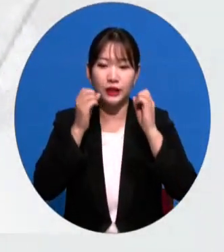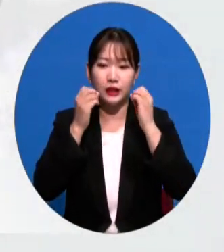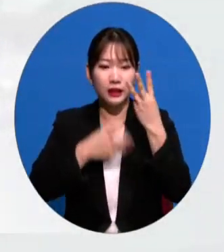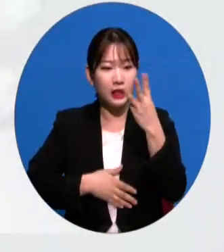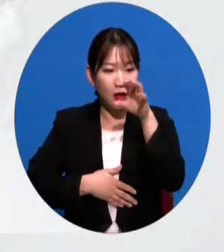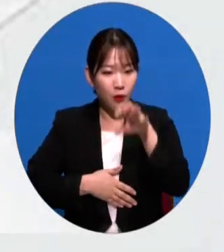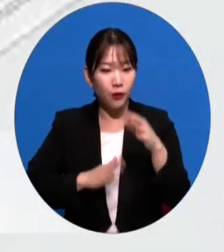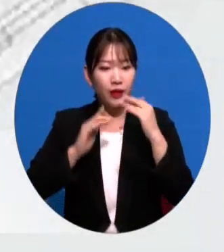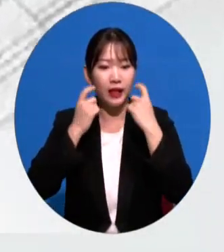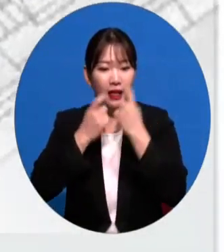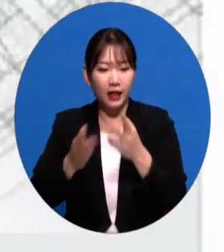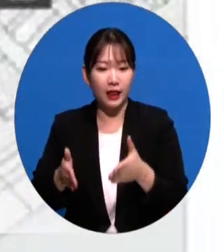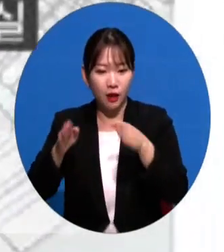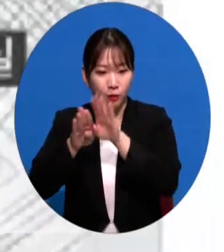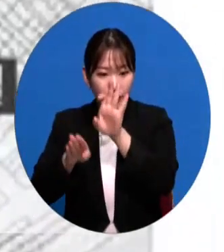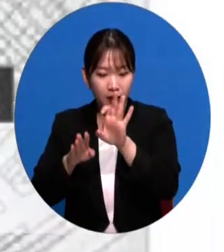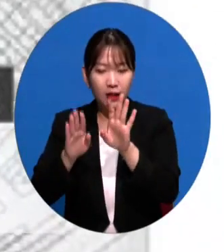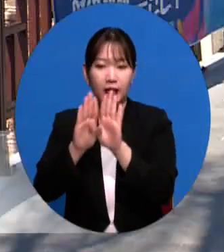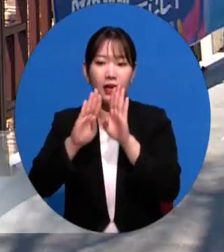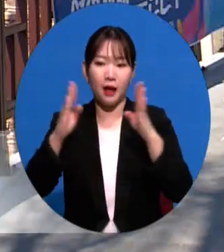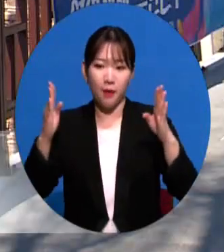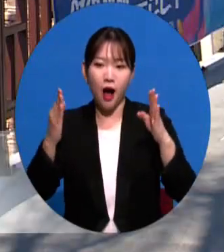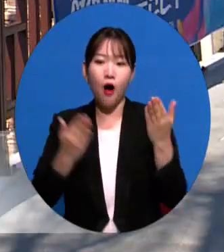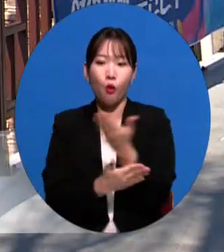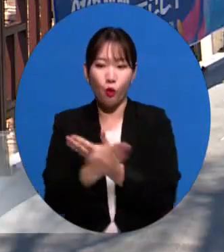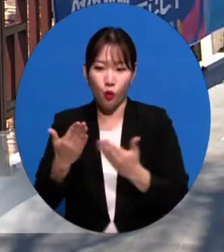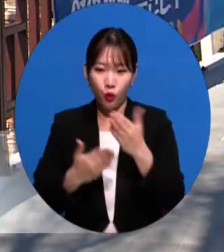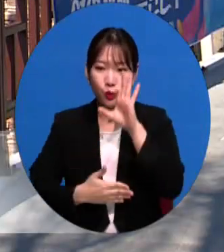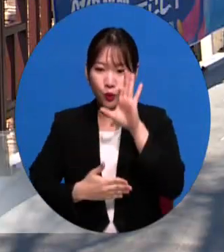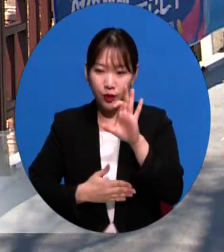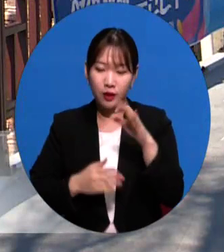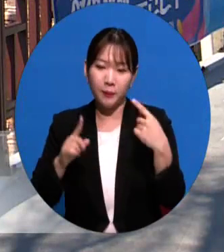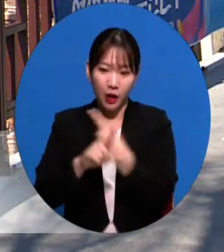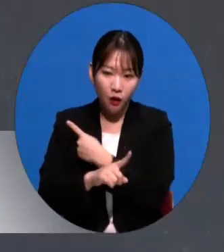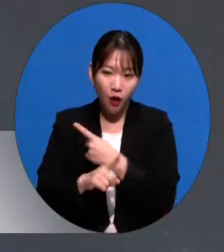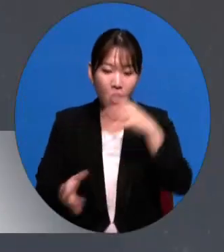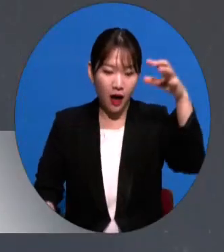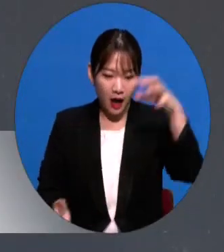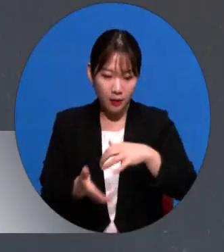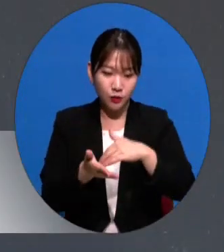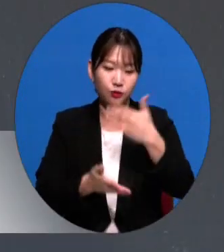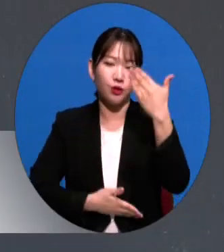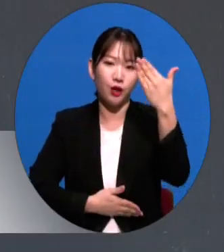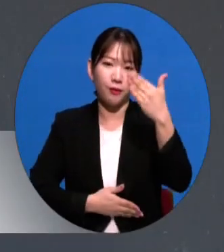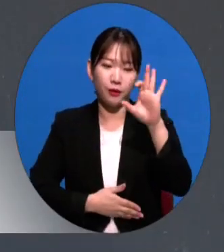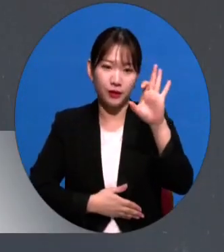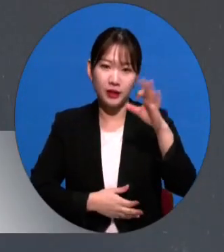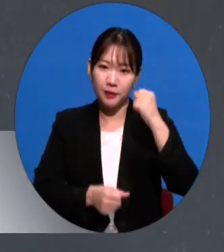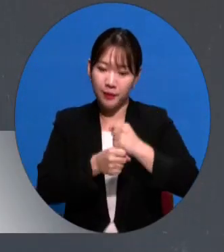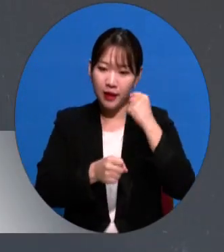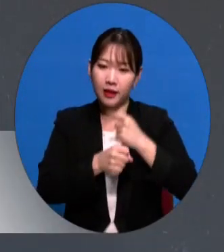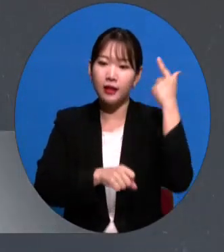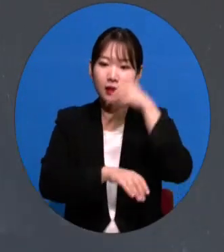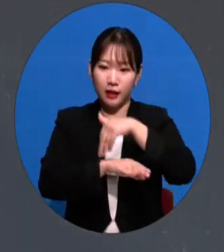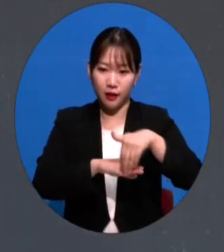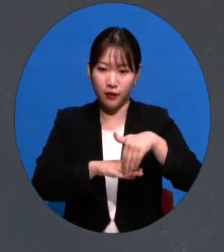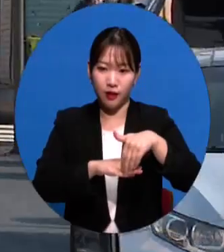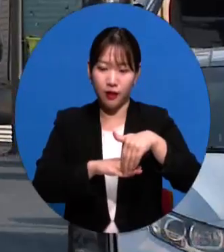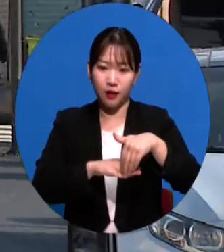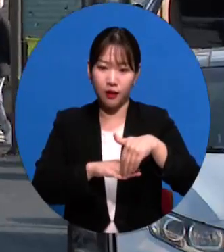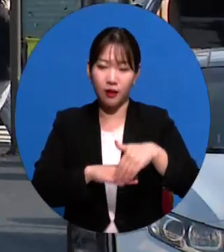건물 화장실을 개방 화장실로 전환해 기존 공중 화장실까지 모두 9개의 화장실을 둘